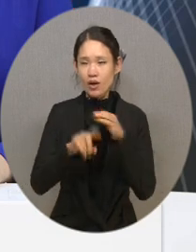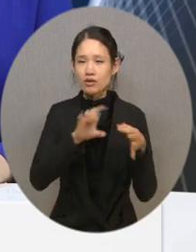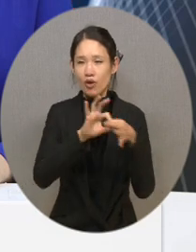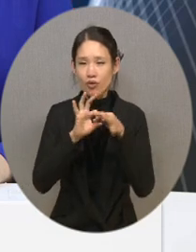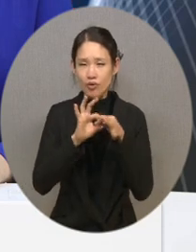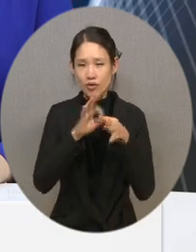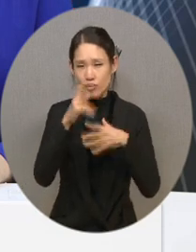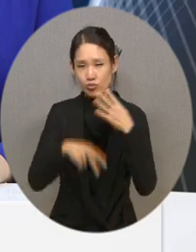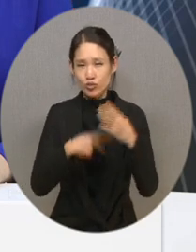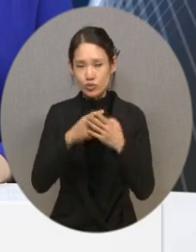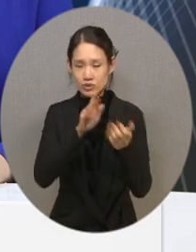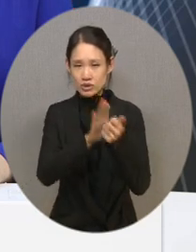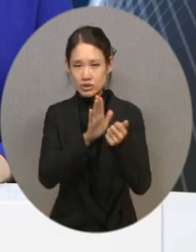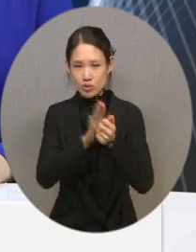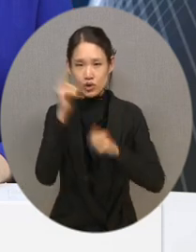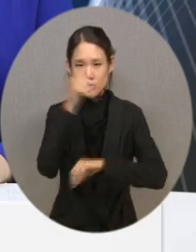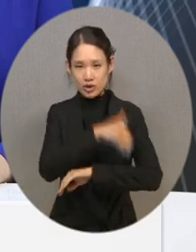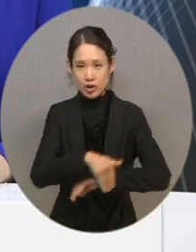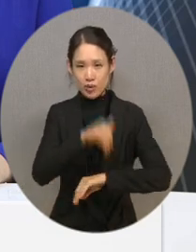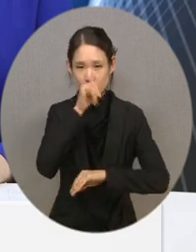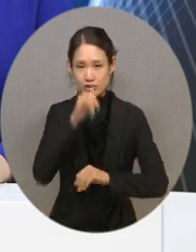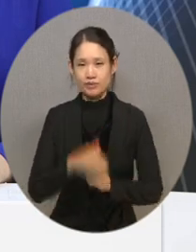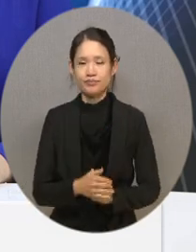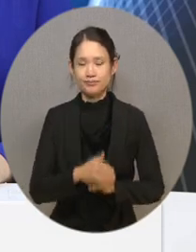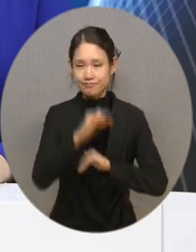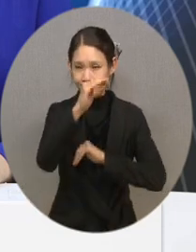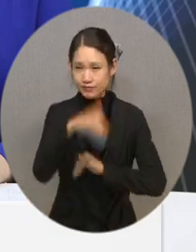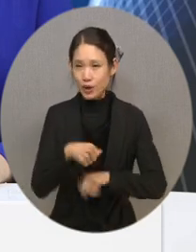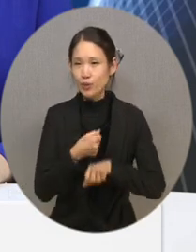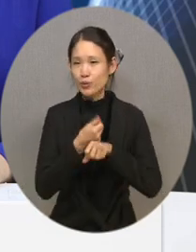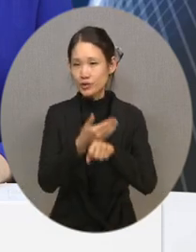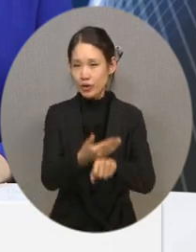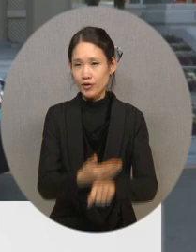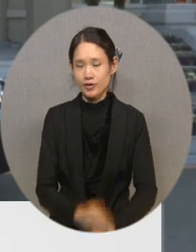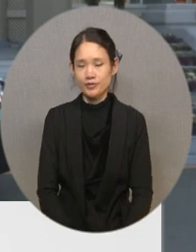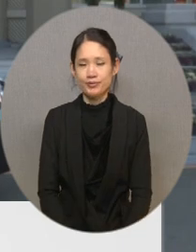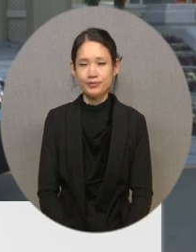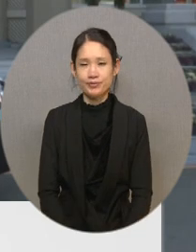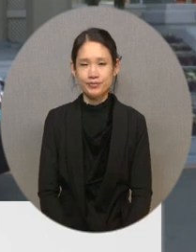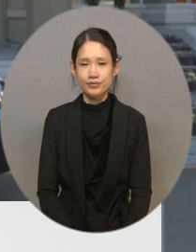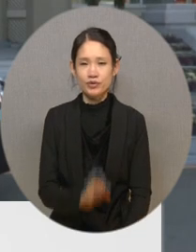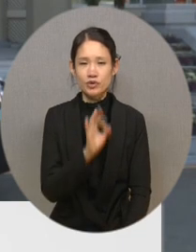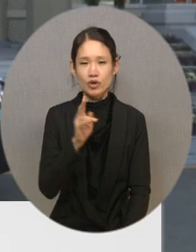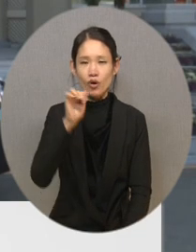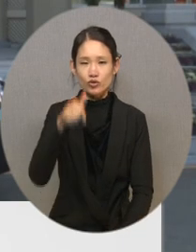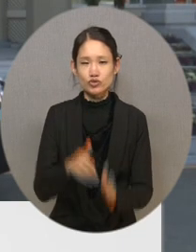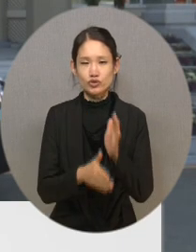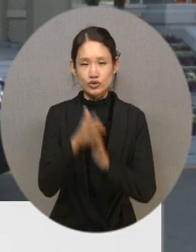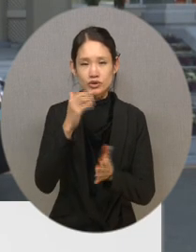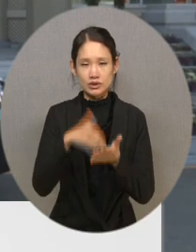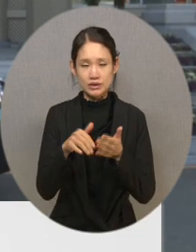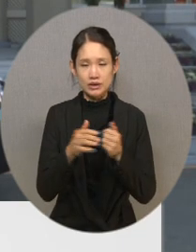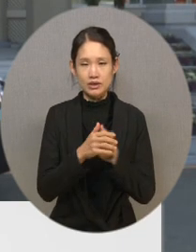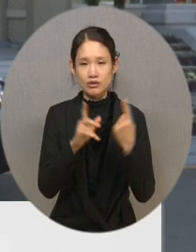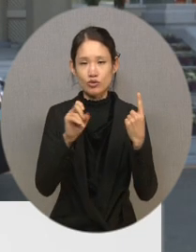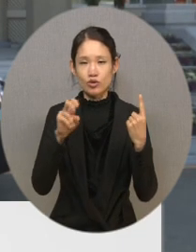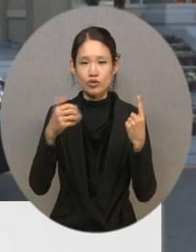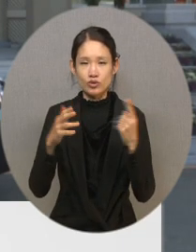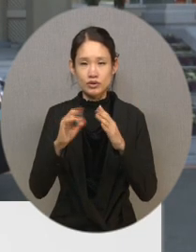프로그램도 지원할 계획입니다. 황현재 기자가 보도합니다. 여수시가 지난달 29일